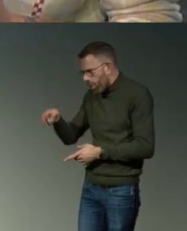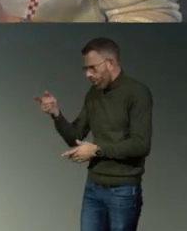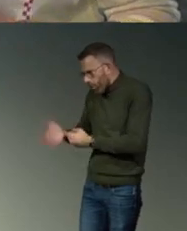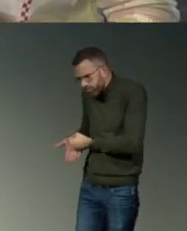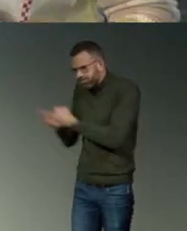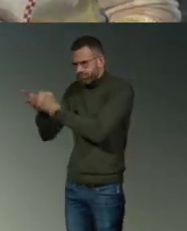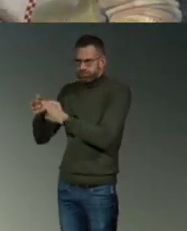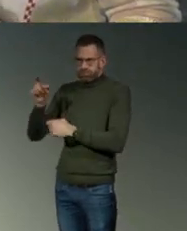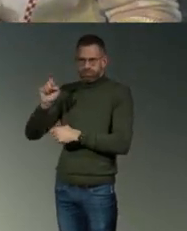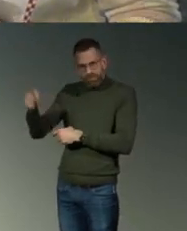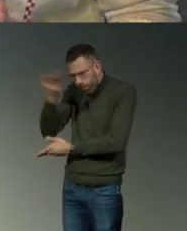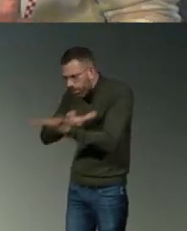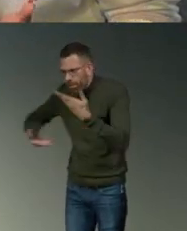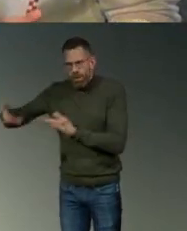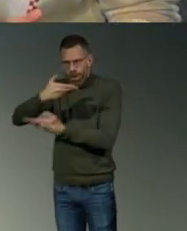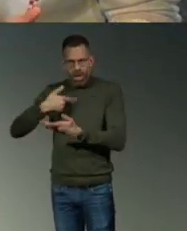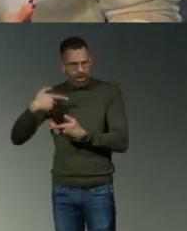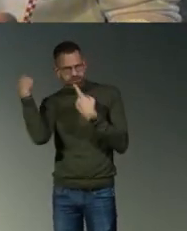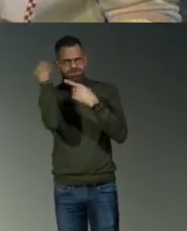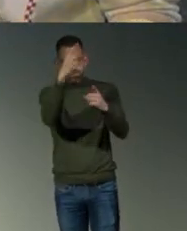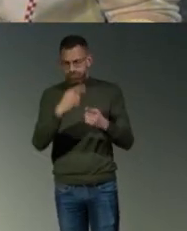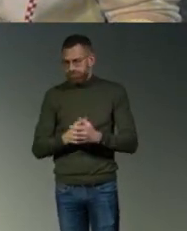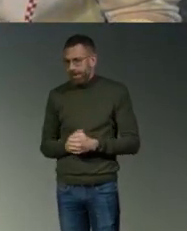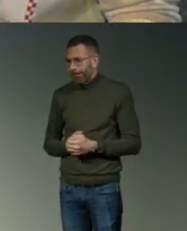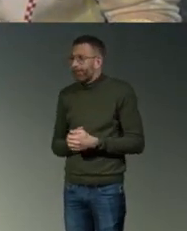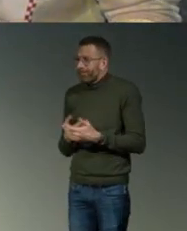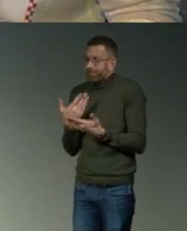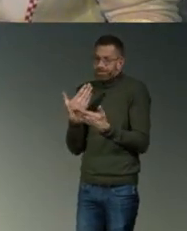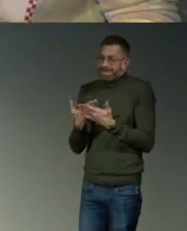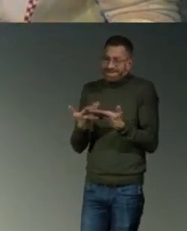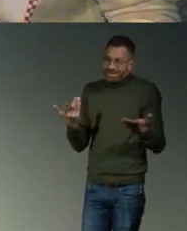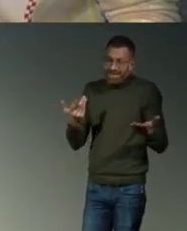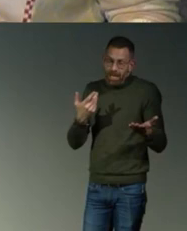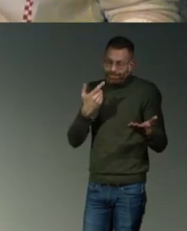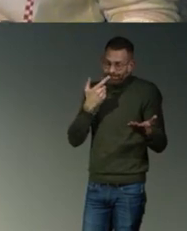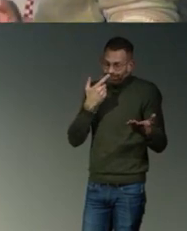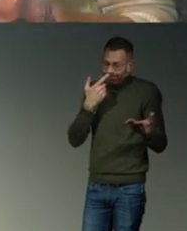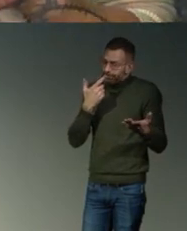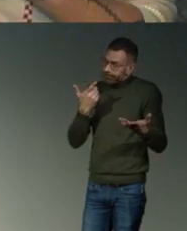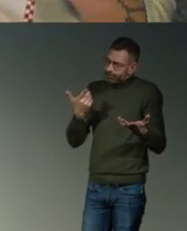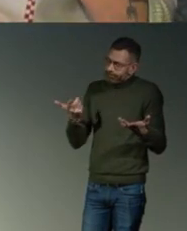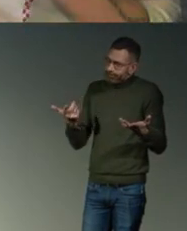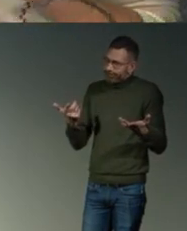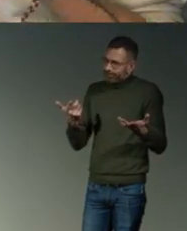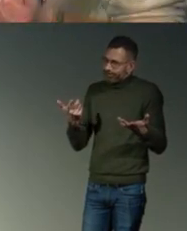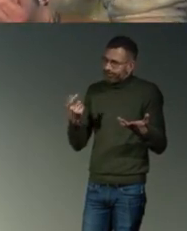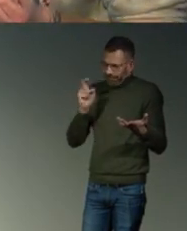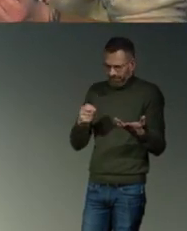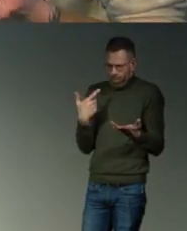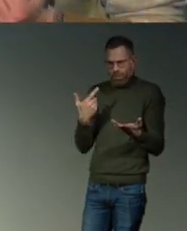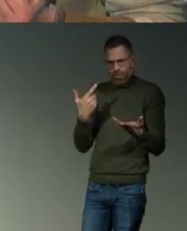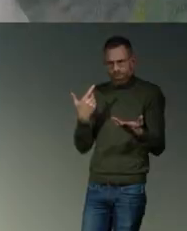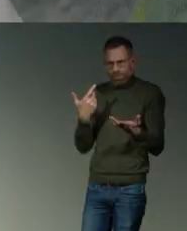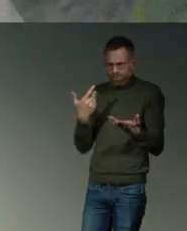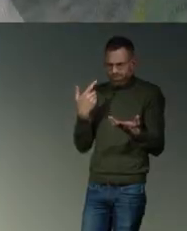Hein. Mais c'est très compliqué. Mais je pense que c'est une exigence qu'il faut avoir, que ça commence par là.